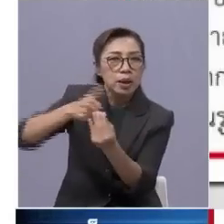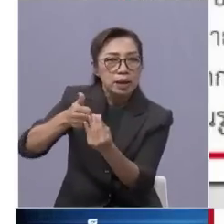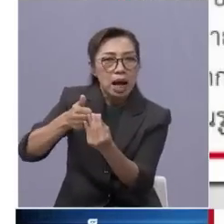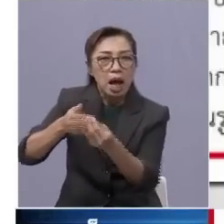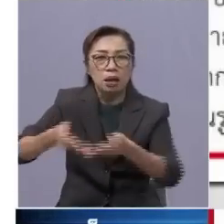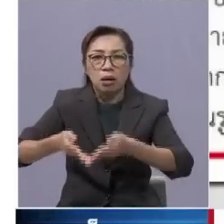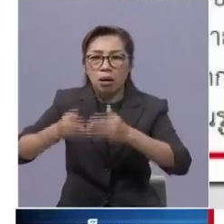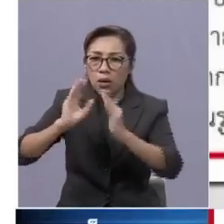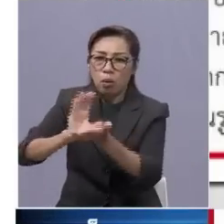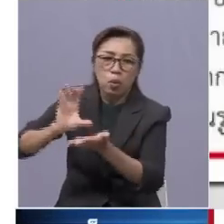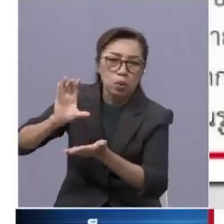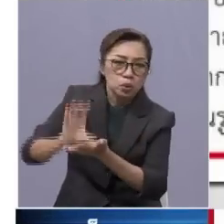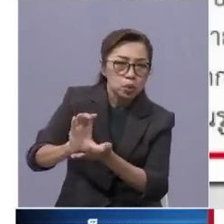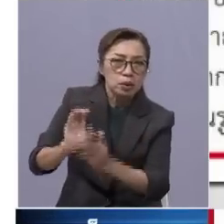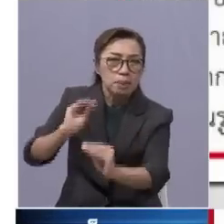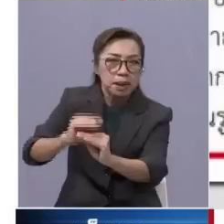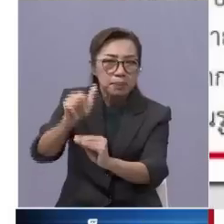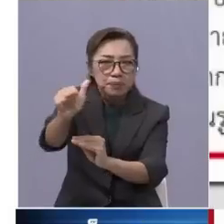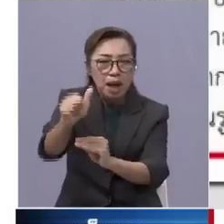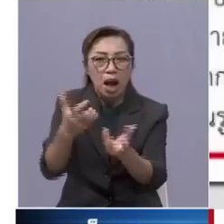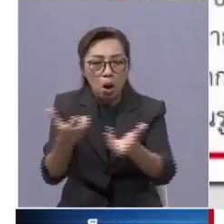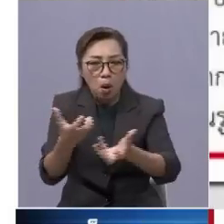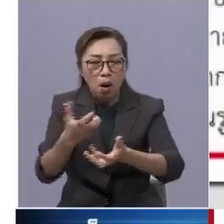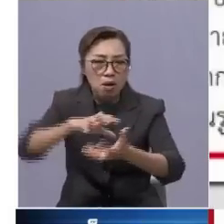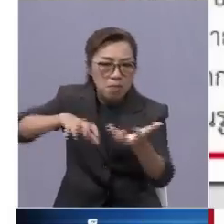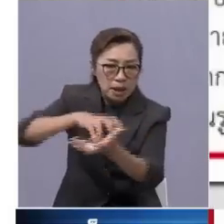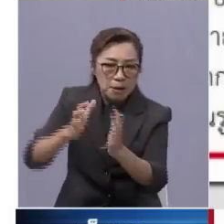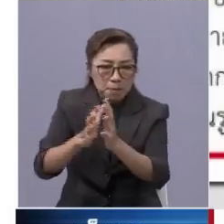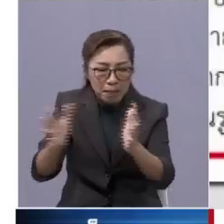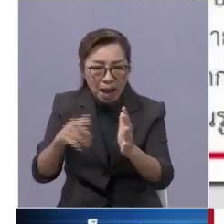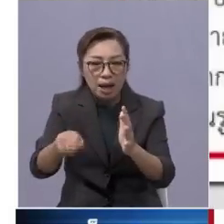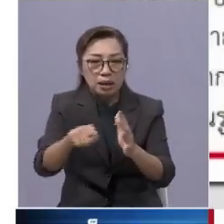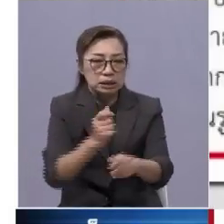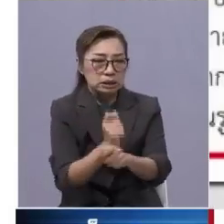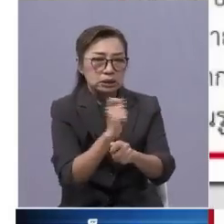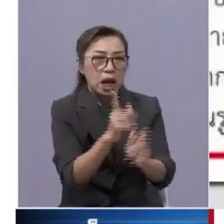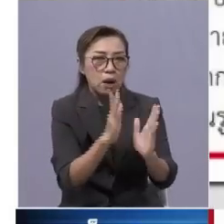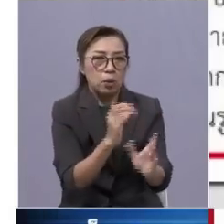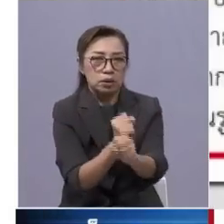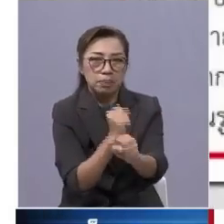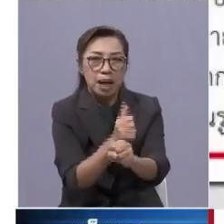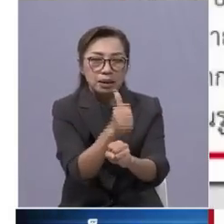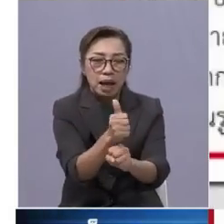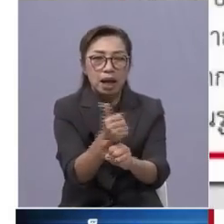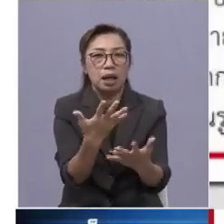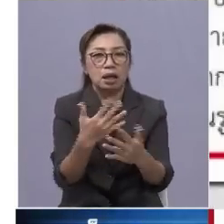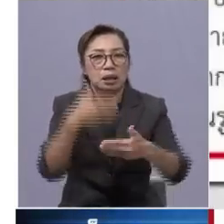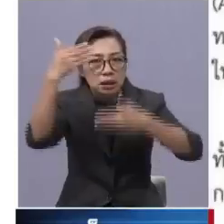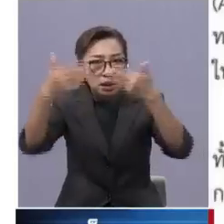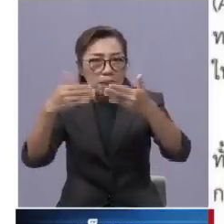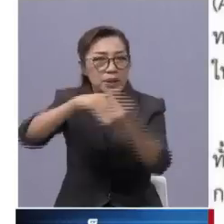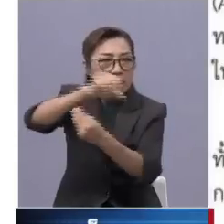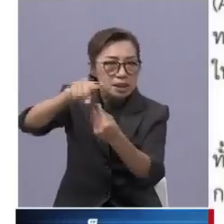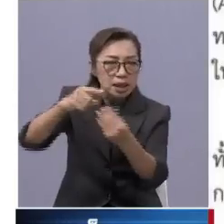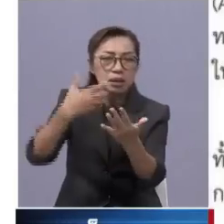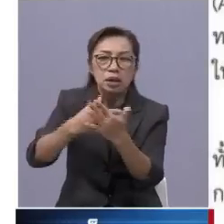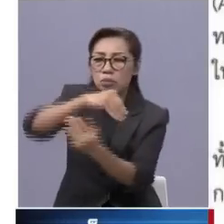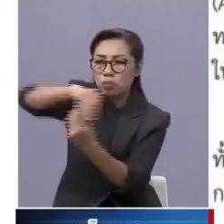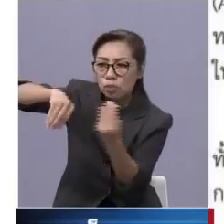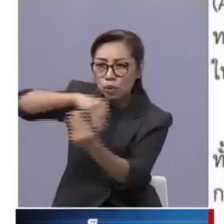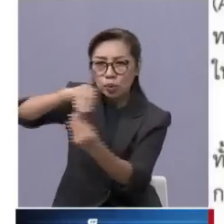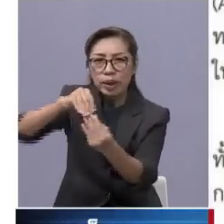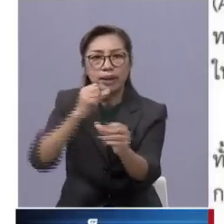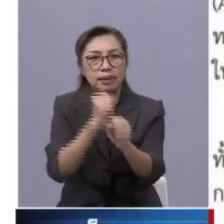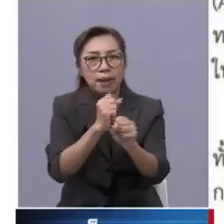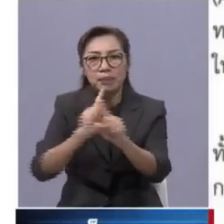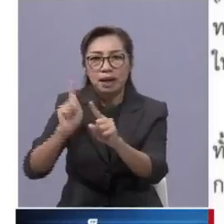เกิดการผลิตสินค้าที่มากขึ้นนำไปสู่การจ้างงานสร้างอาชีพเกิดการหมุนเวียนของกิจกรรมทางเศรษฐกิจอีกหลายรอบ